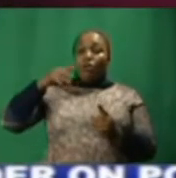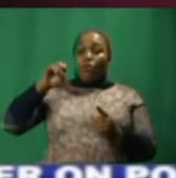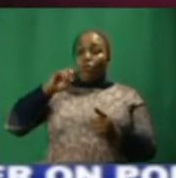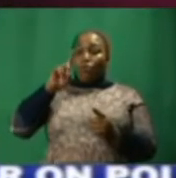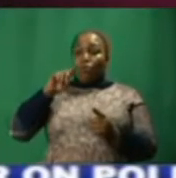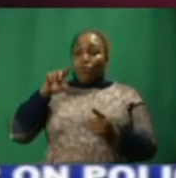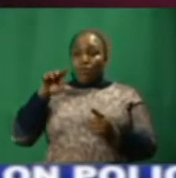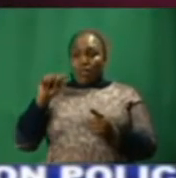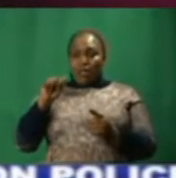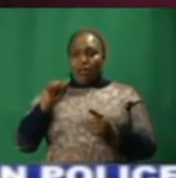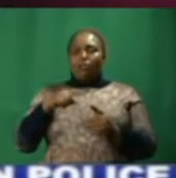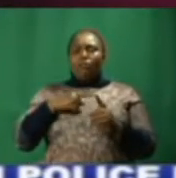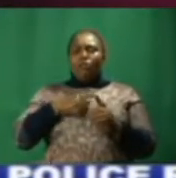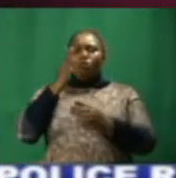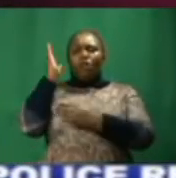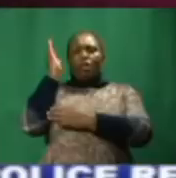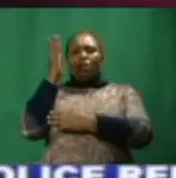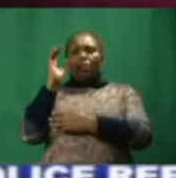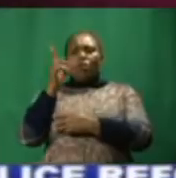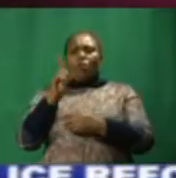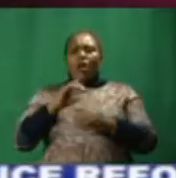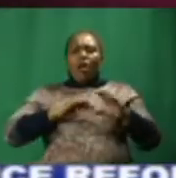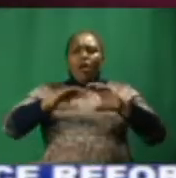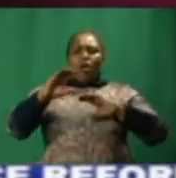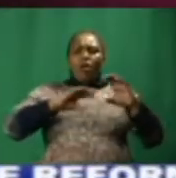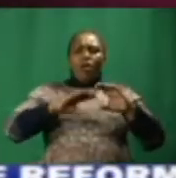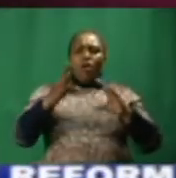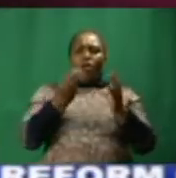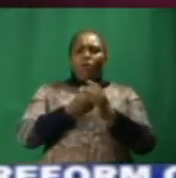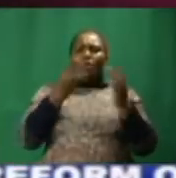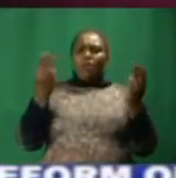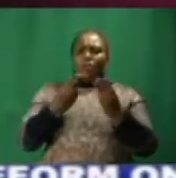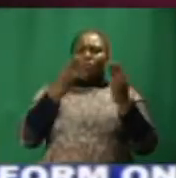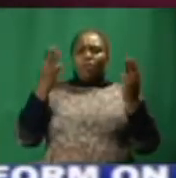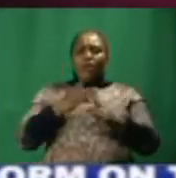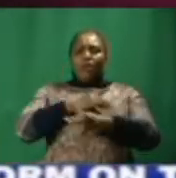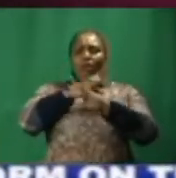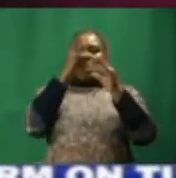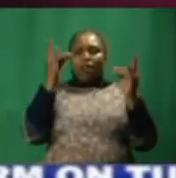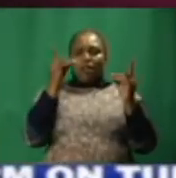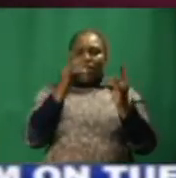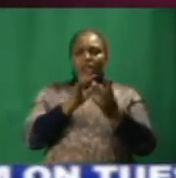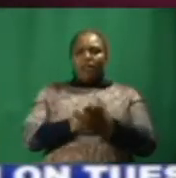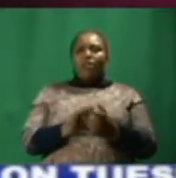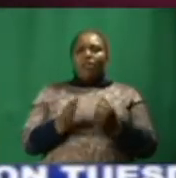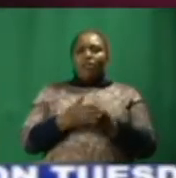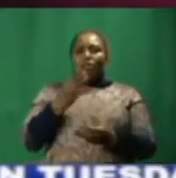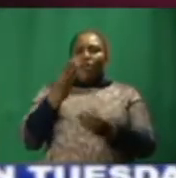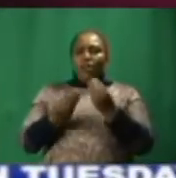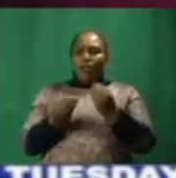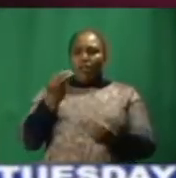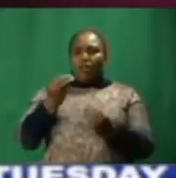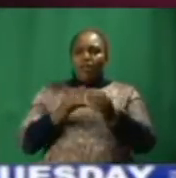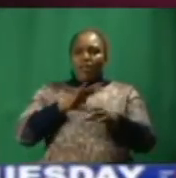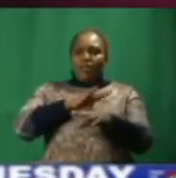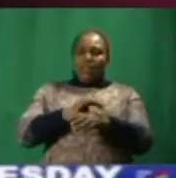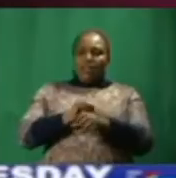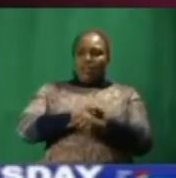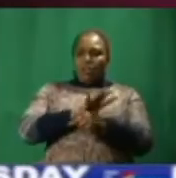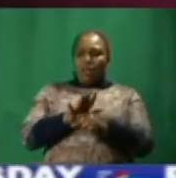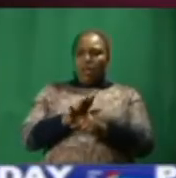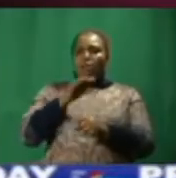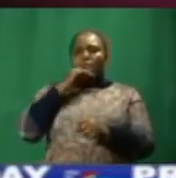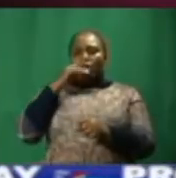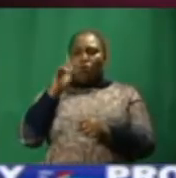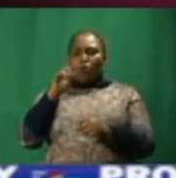njengale kutisane na gonga dokotela la wetempilo lona kwa kutlangos lwa banfana nga umkutlana wa COVID-19